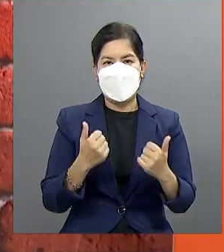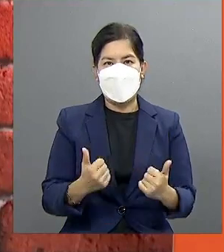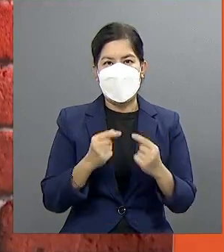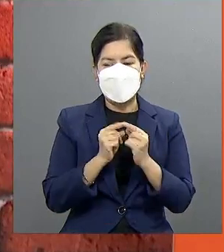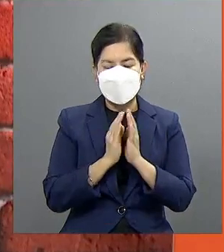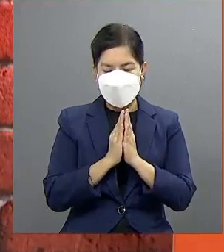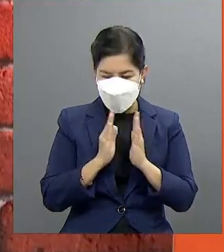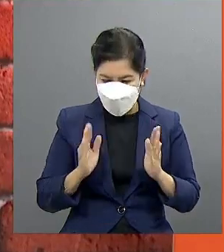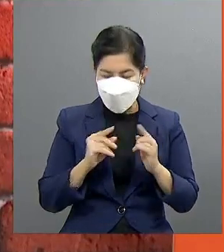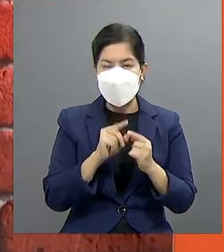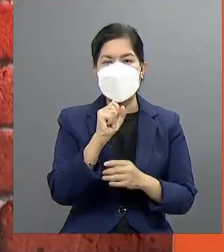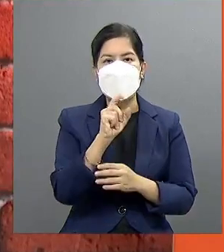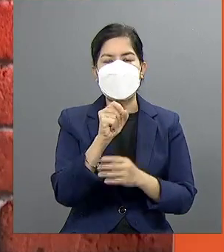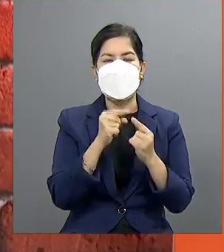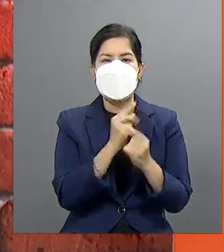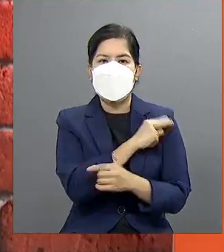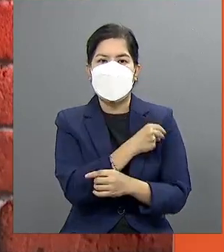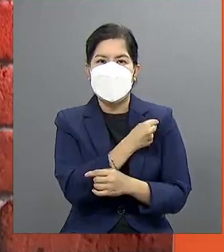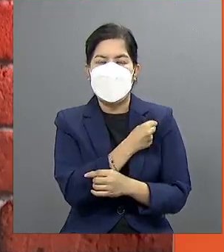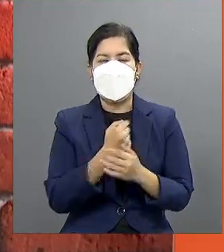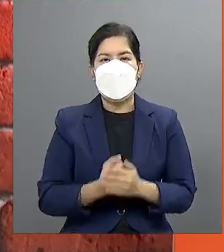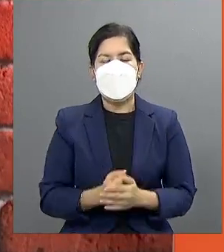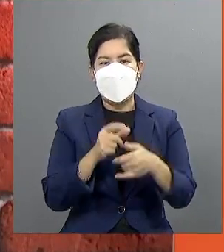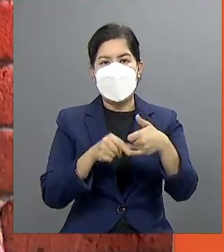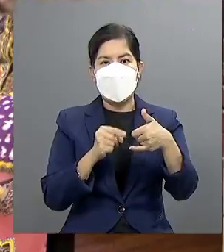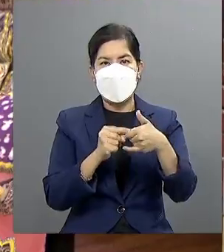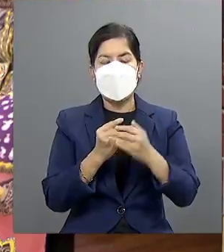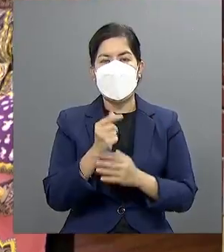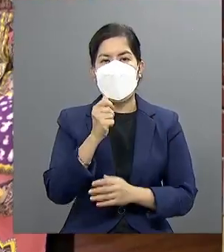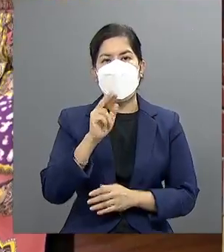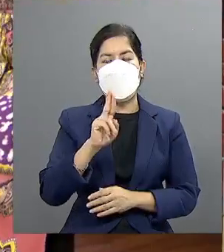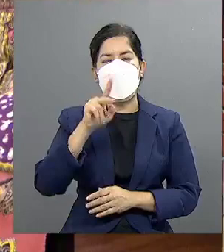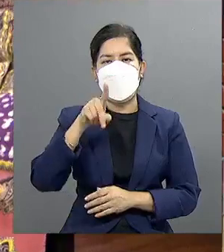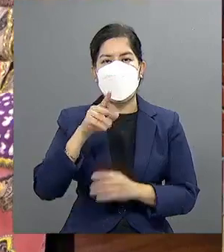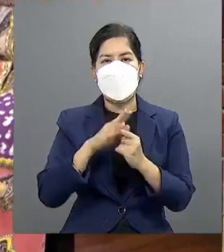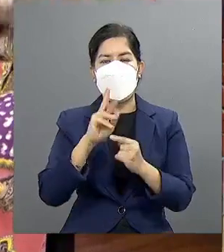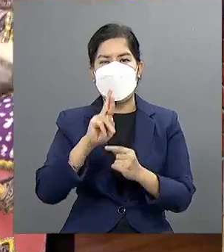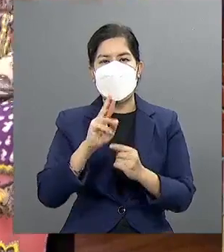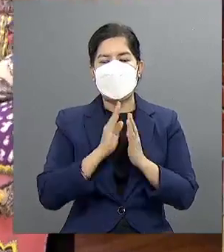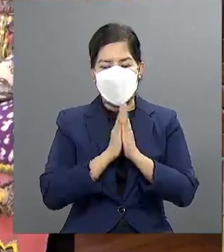พทย์หญิงอรพันธ์โภชนุกูลค่ะที่มาให้คำแนะนำดีๆด้วยนะคะขอบคุณมากค่ะ